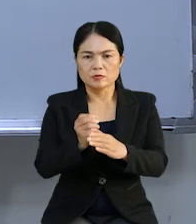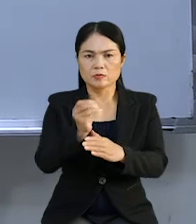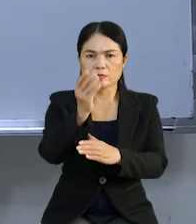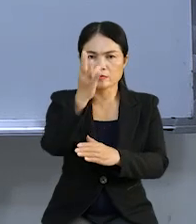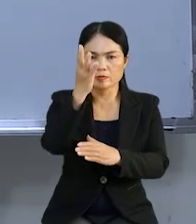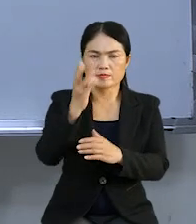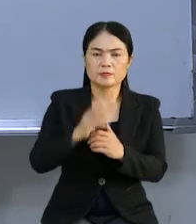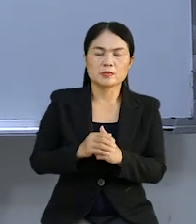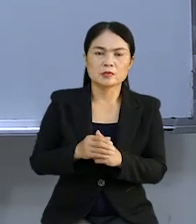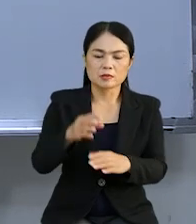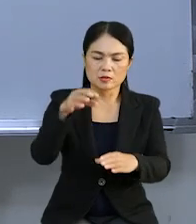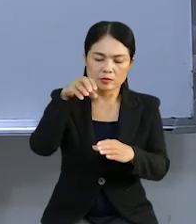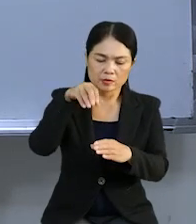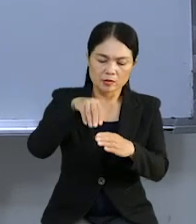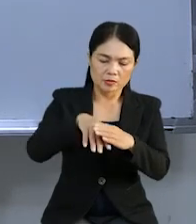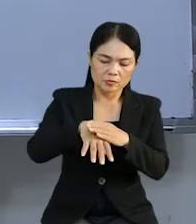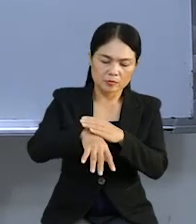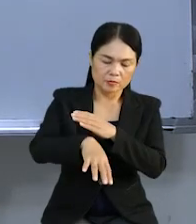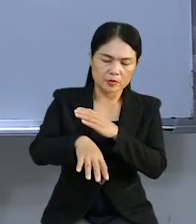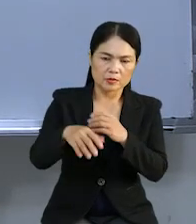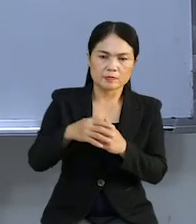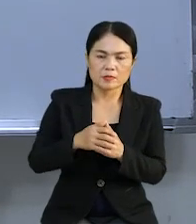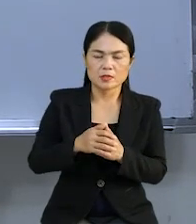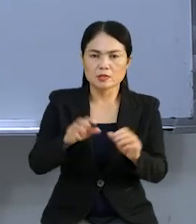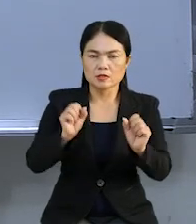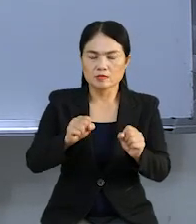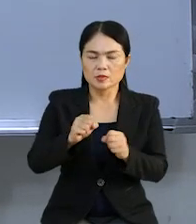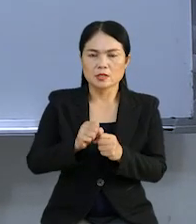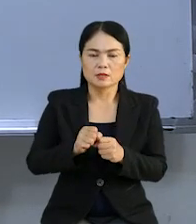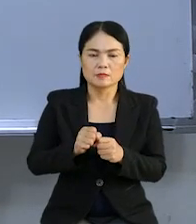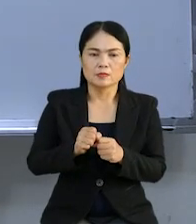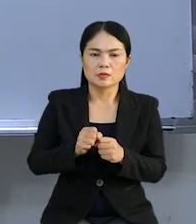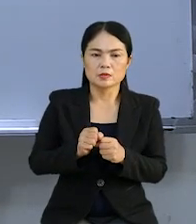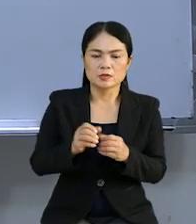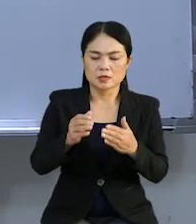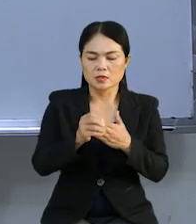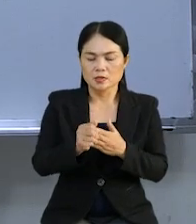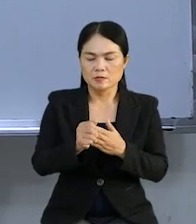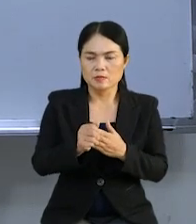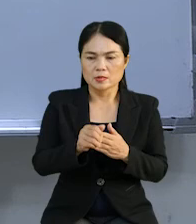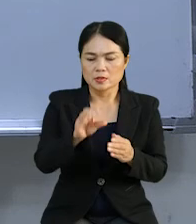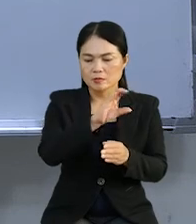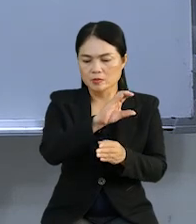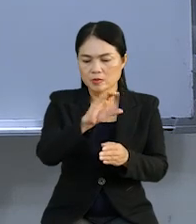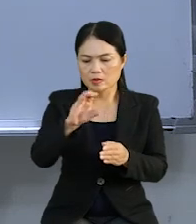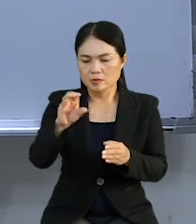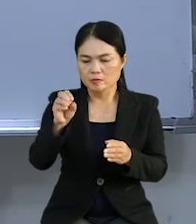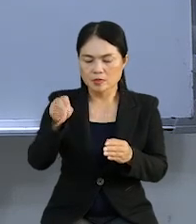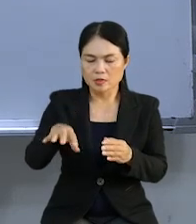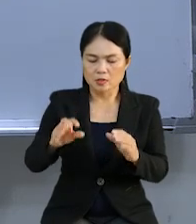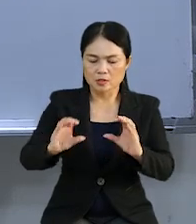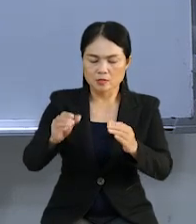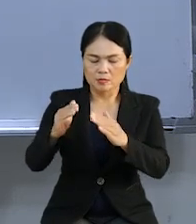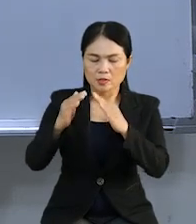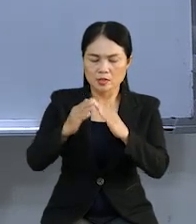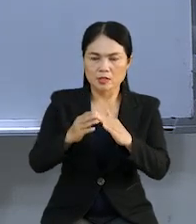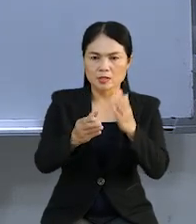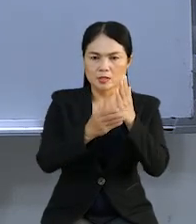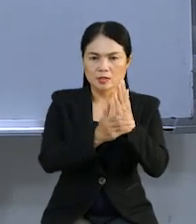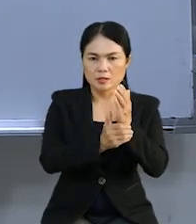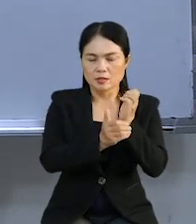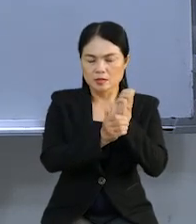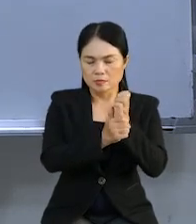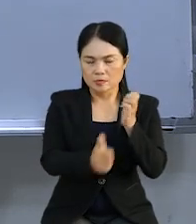หายไปโจรจะเข้าบำปงบังโฮแล้วไอ้บำปงบังโฮนี่คือนวมเปล่งการชายนั่งตื้อรองจักจำรังเปล่ง